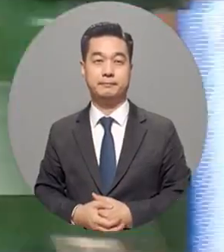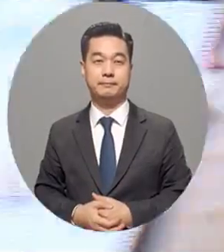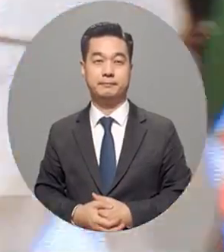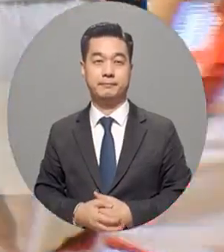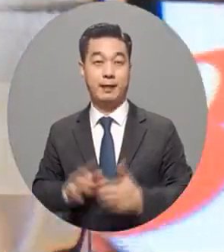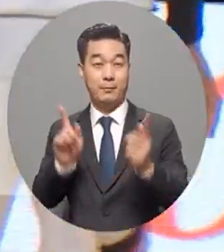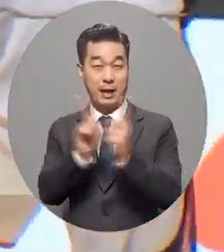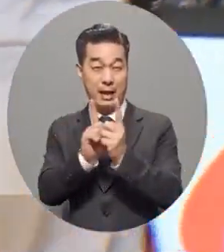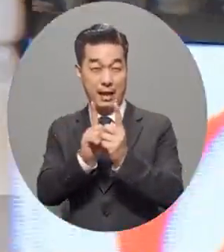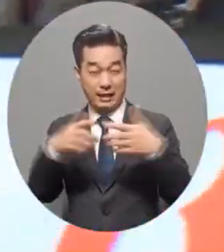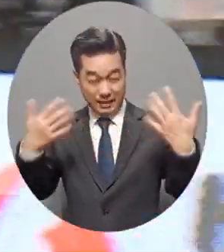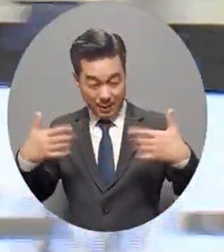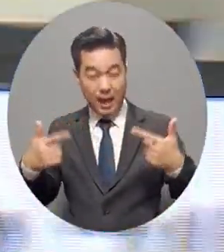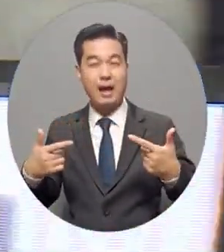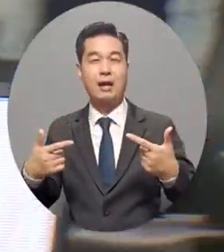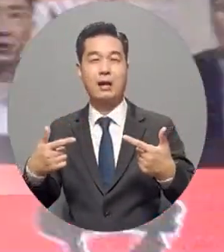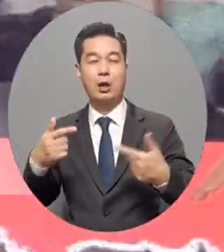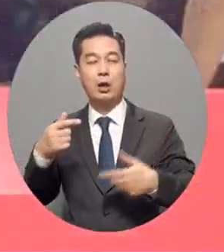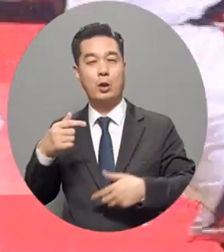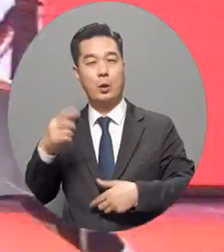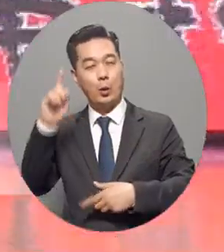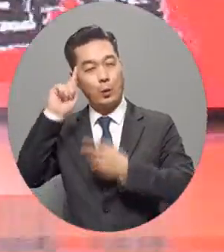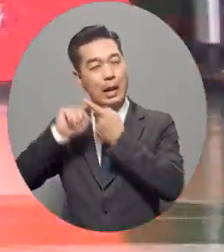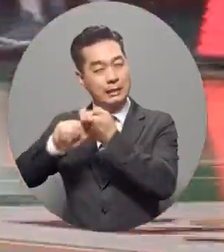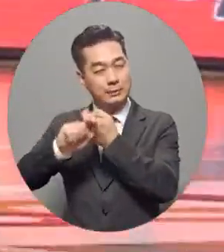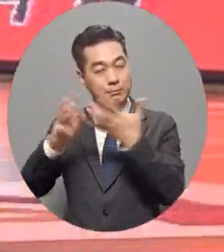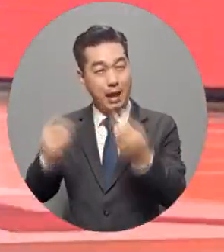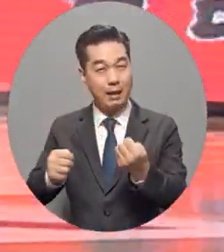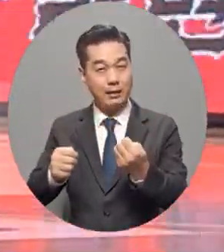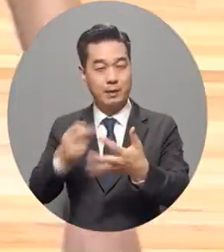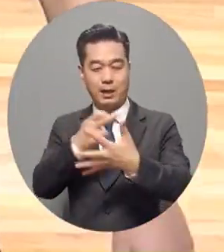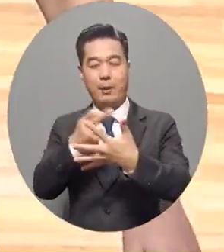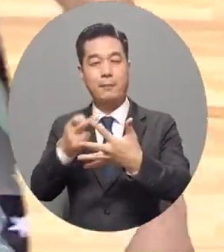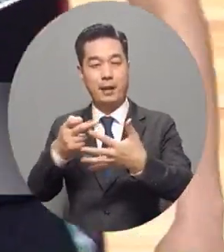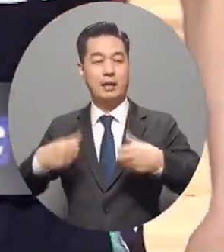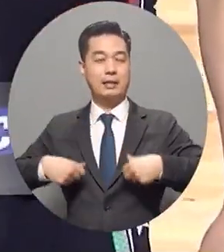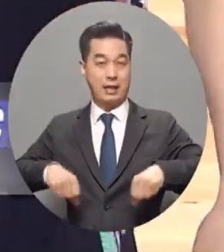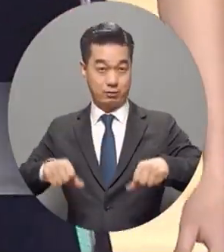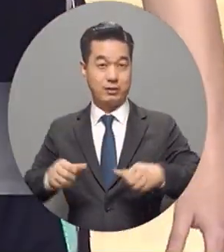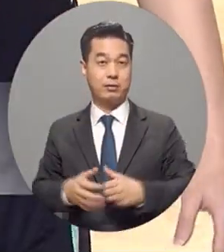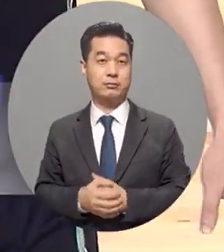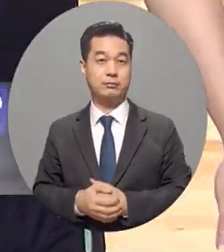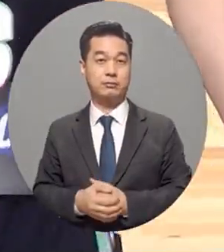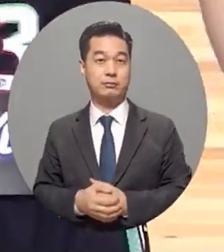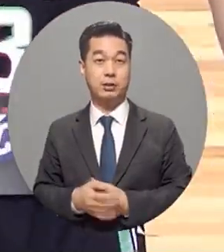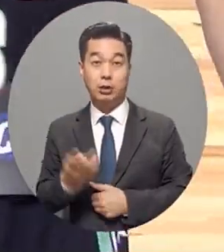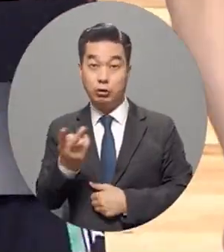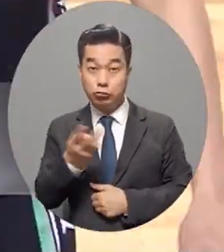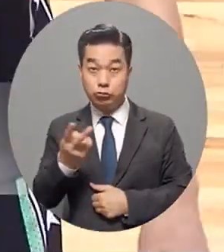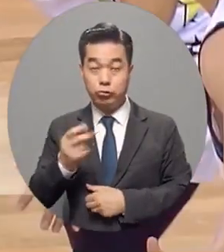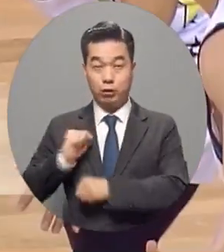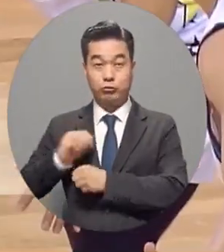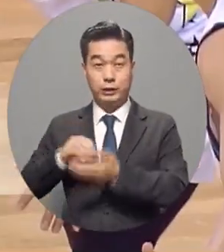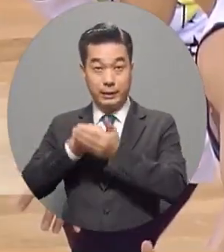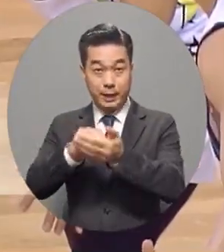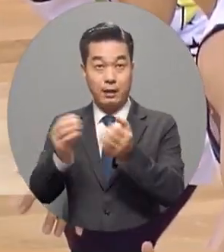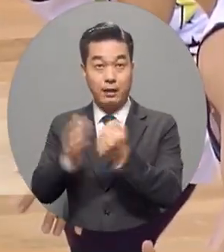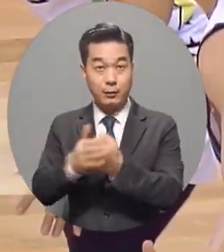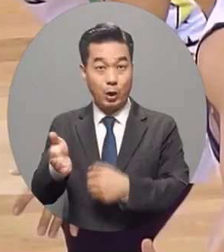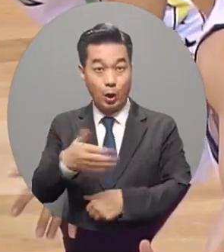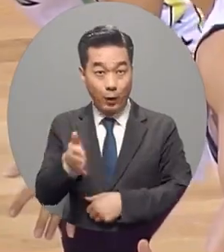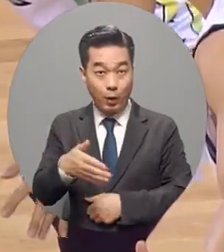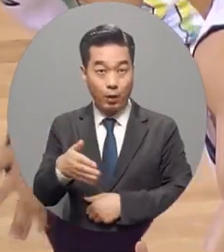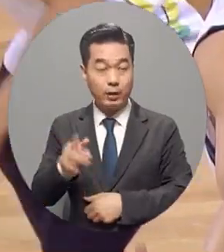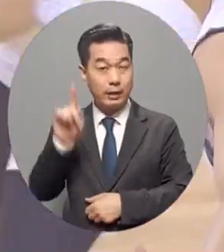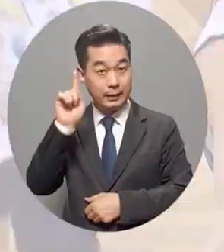만날 때마다 항상 최고의 관심을 모았던 허웅과 허훈의 형제 대결. 허훈의 군입대로 2년간 없었던 빅매치가 내일